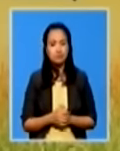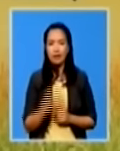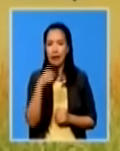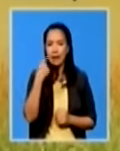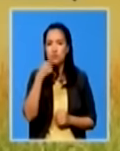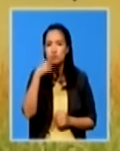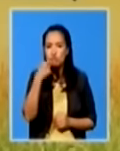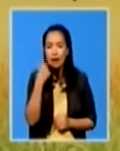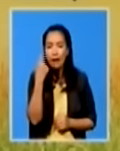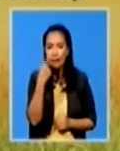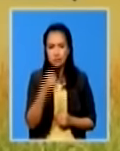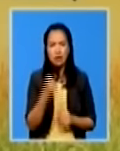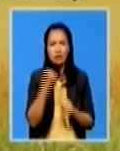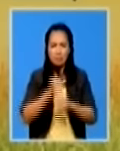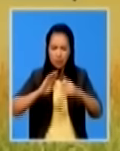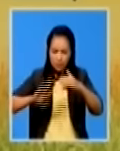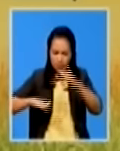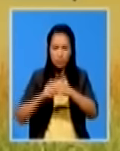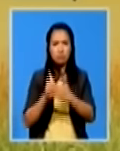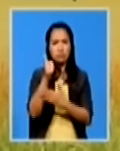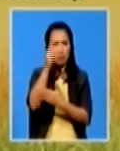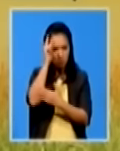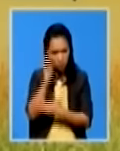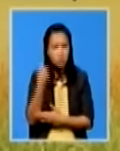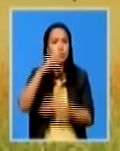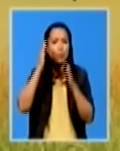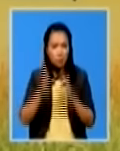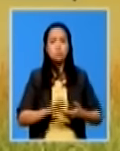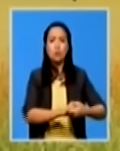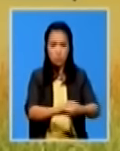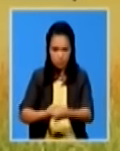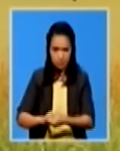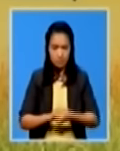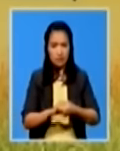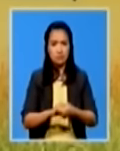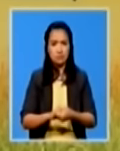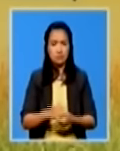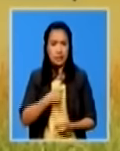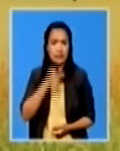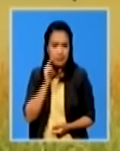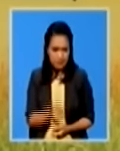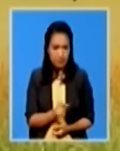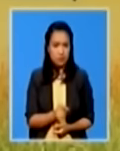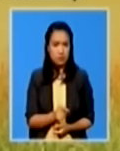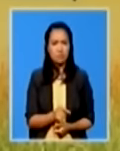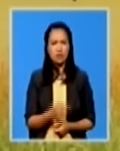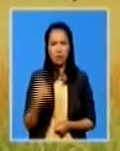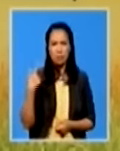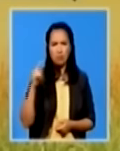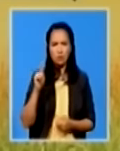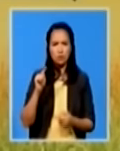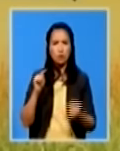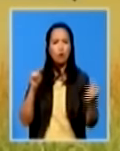พูดความเป็นทั้งปวงนะครับจะเกิดขึ้นไม่ได้เลยถ้าเราทุกคนทุกฝ่ายไม่ร่วมมือกันไม่จริงใจต่อกันไม่มองผลประโยชน์ของชาติเป็น